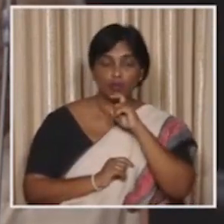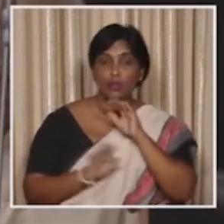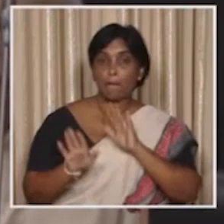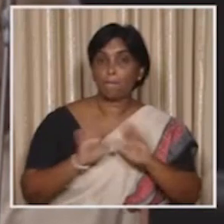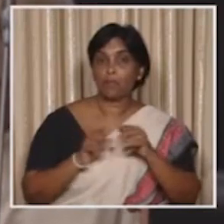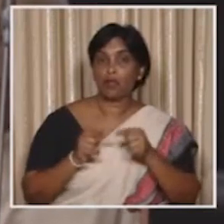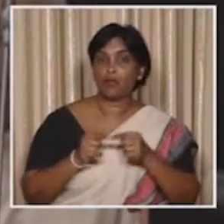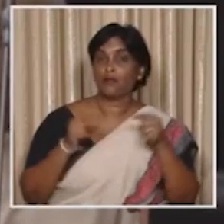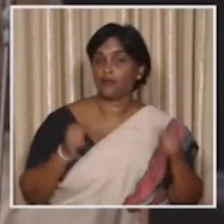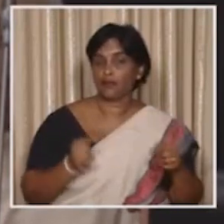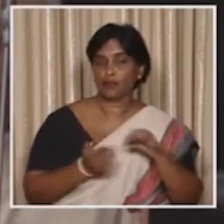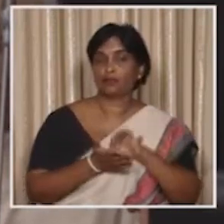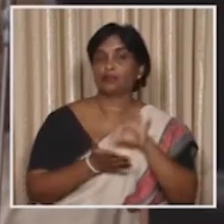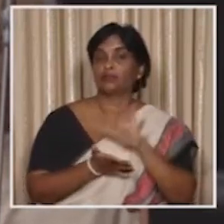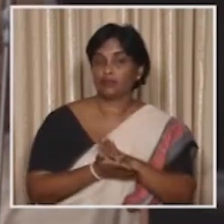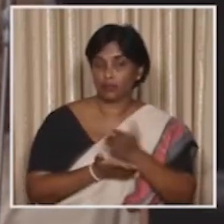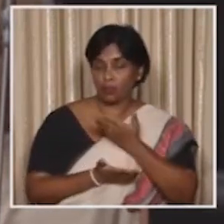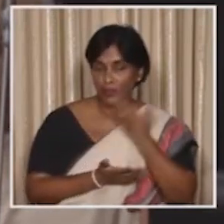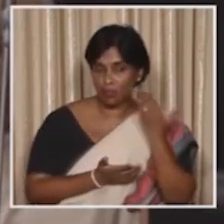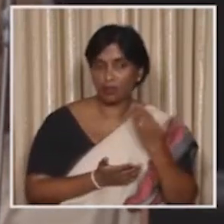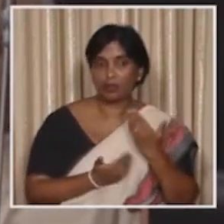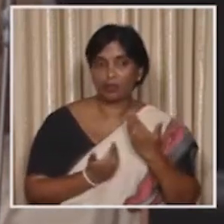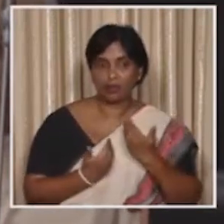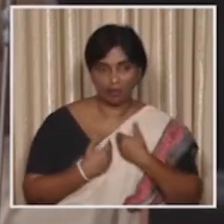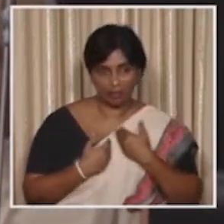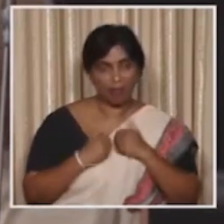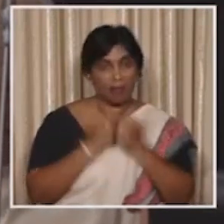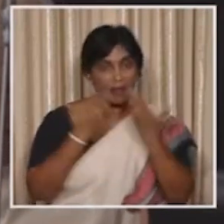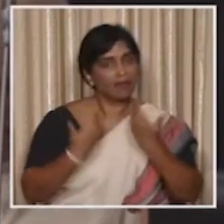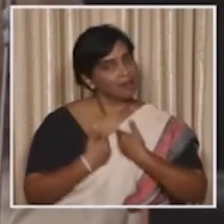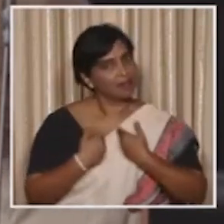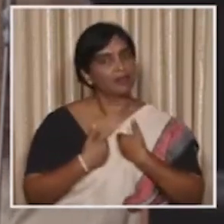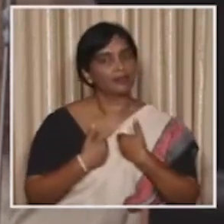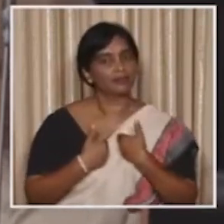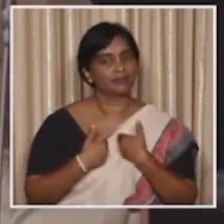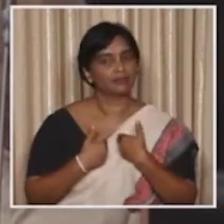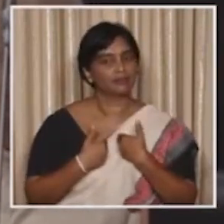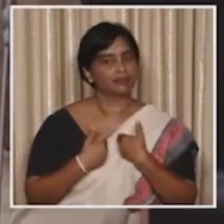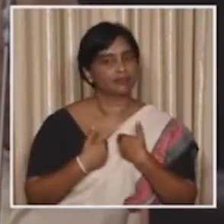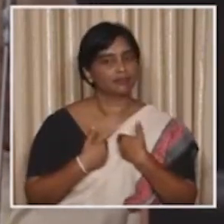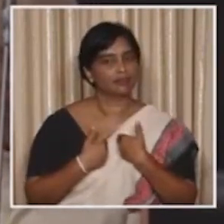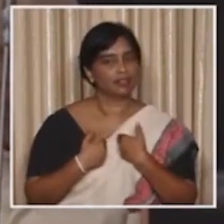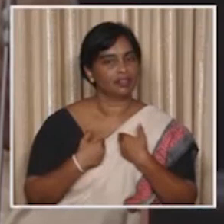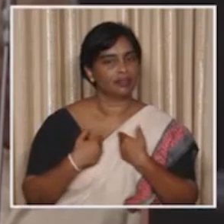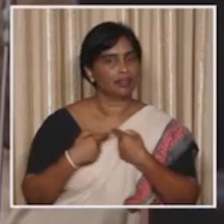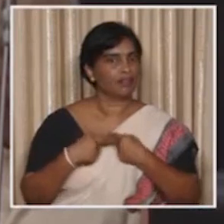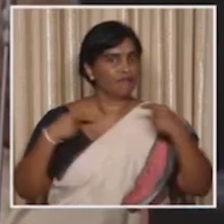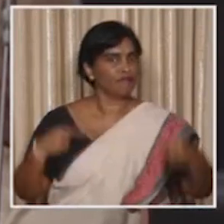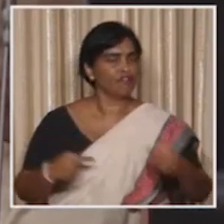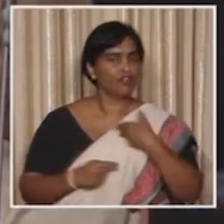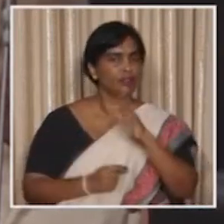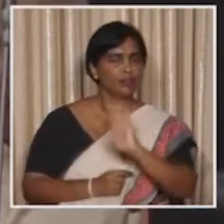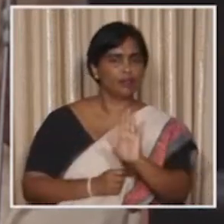පාලකයන්ට විරුද්ධ තීන්දුව ගන්න පුළුවන් කියලා. ඒ මම ඒක ඇති කරේ. ඉතින් මට විරුද්ධ වෙන්න එපා.